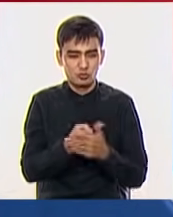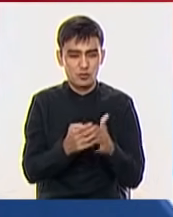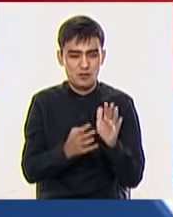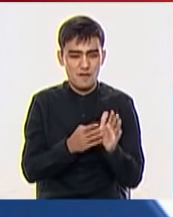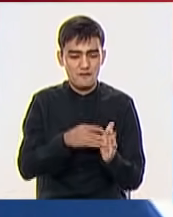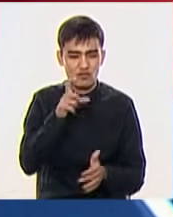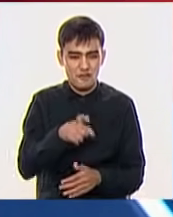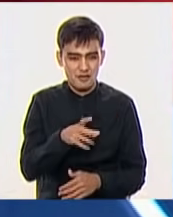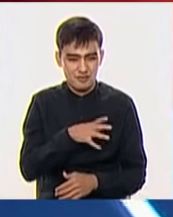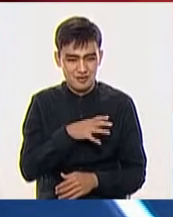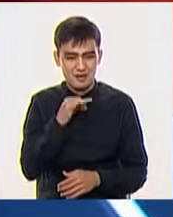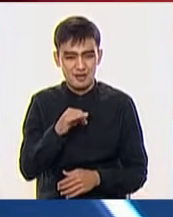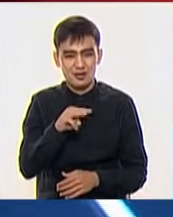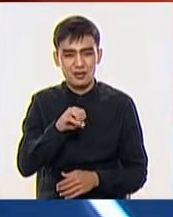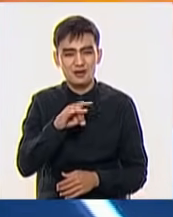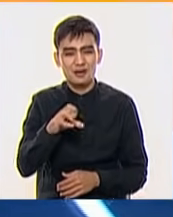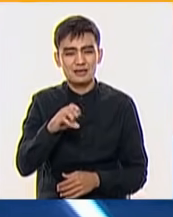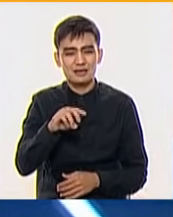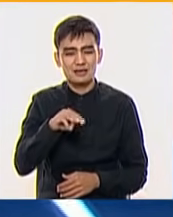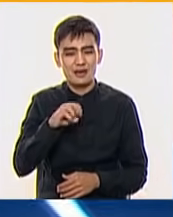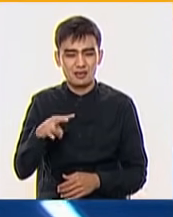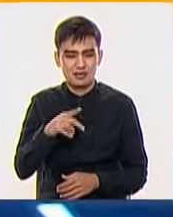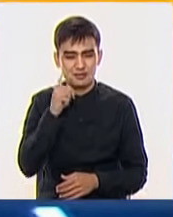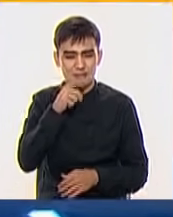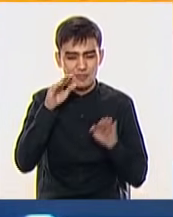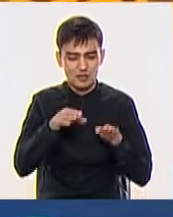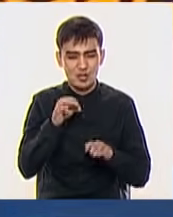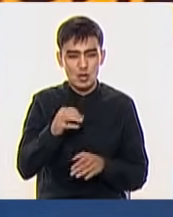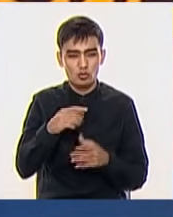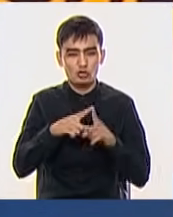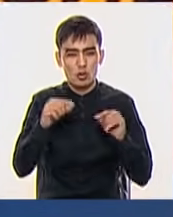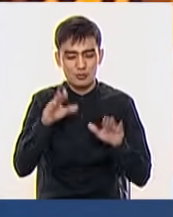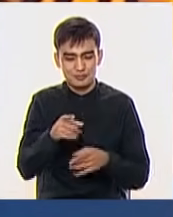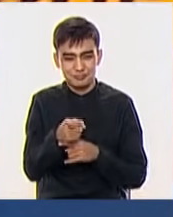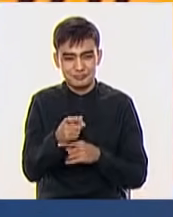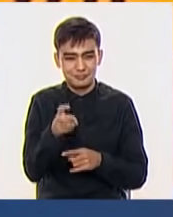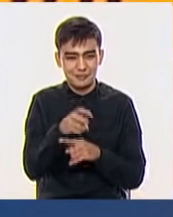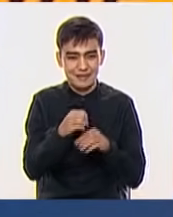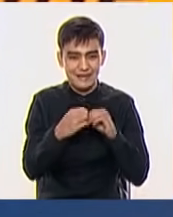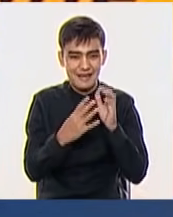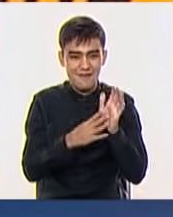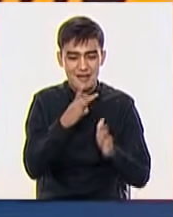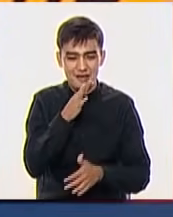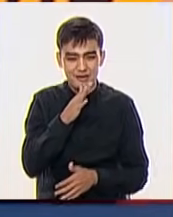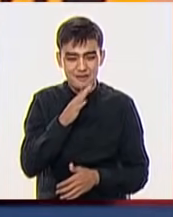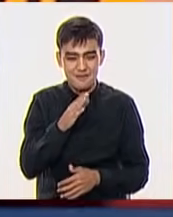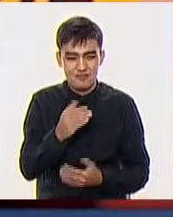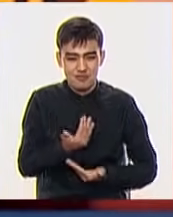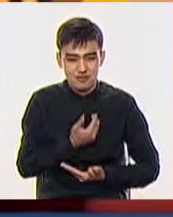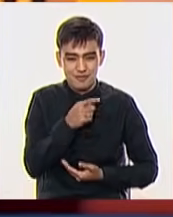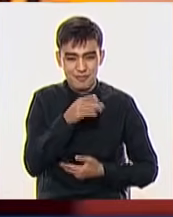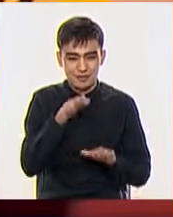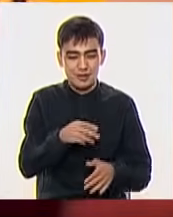сообщил журналистам президента Татарстана Рустам Миниханов. Известно, что в школу с оружием прошел 19-летний местный житель.